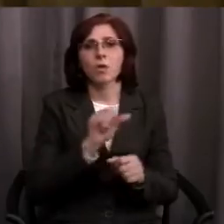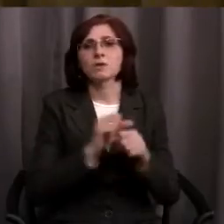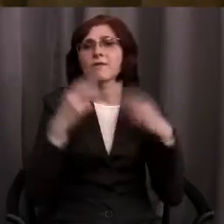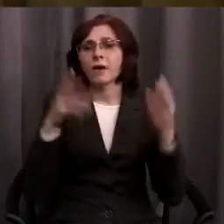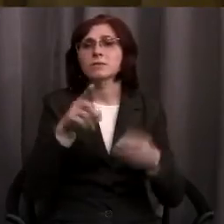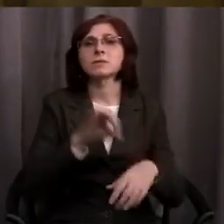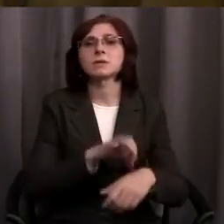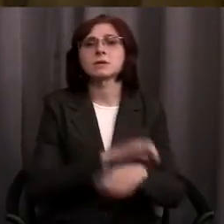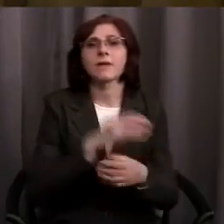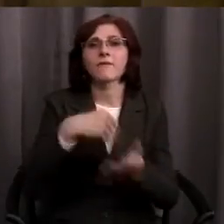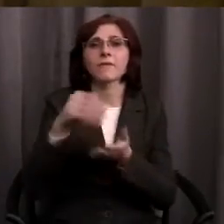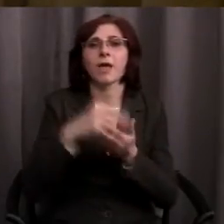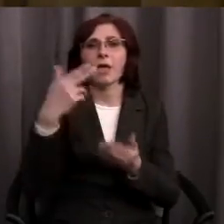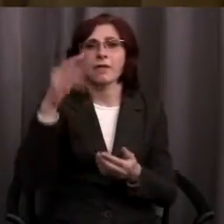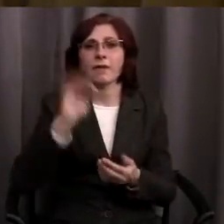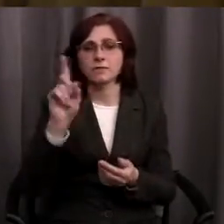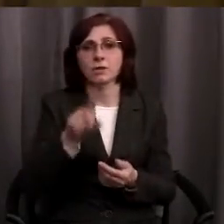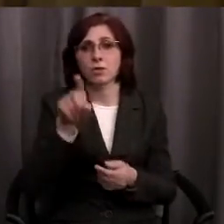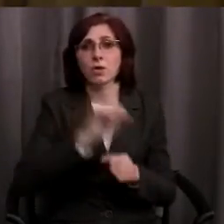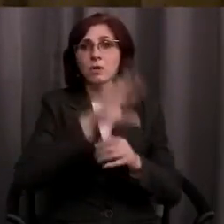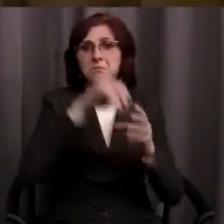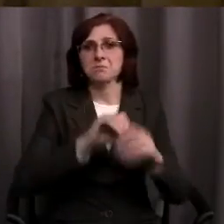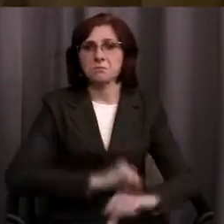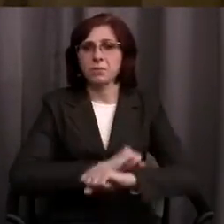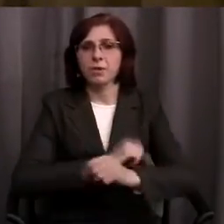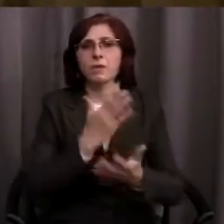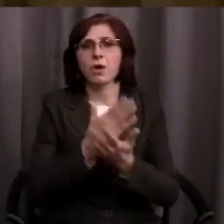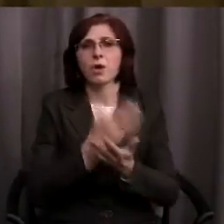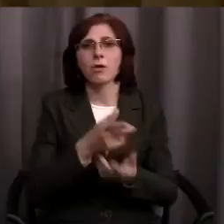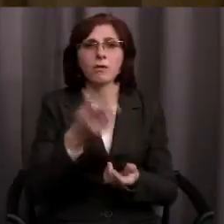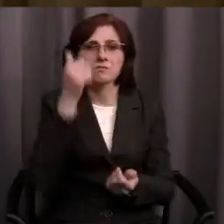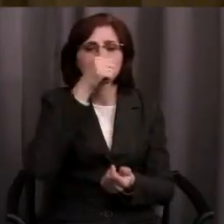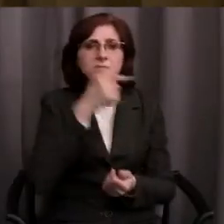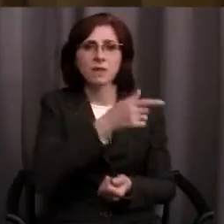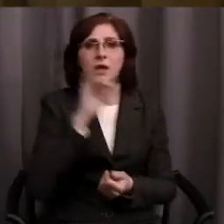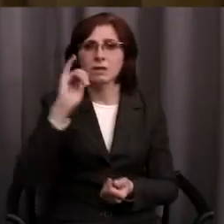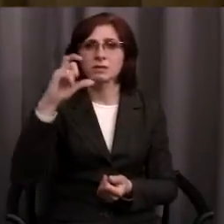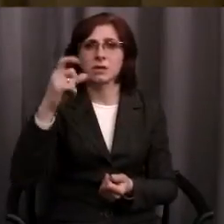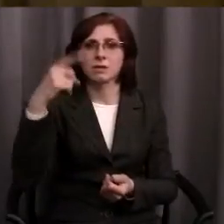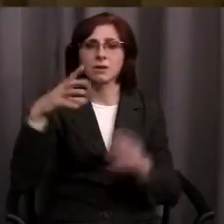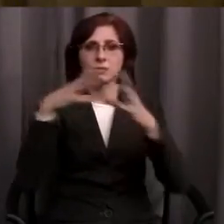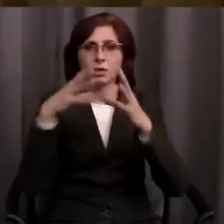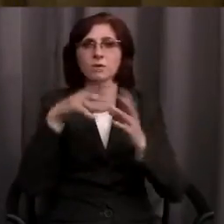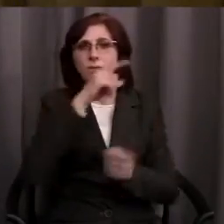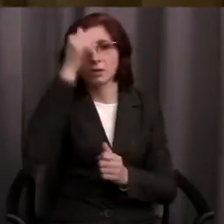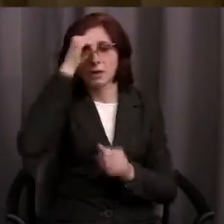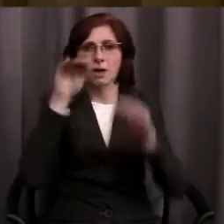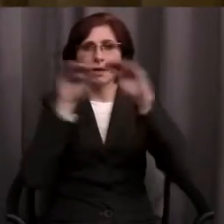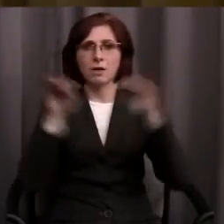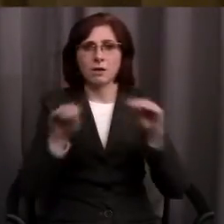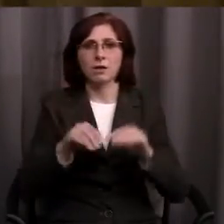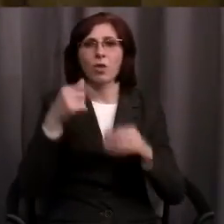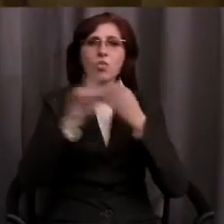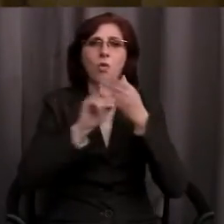system finansowania NFZ jest całkowicie oparty o tak zwane ICD-10, taką klasyfikację, jak jest ten